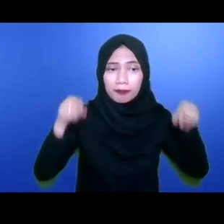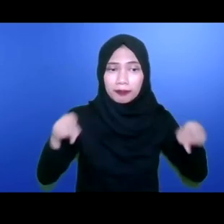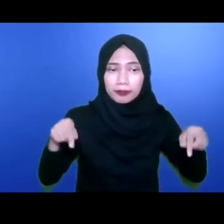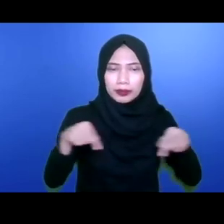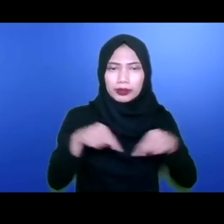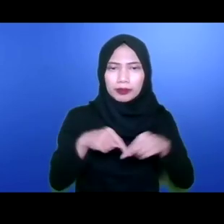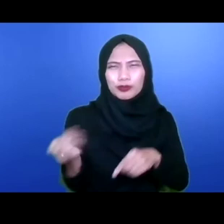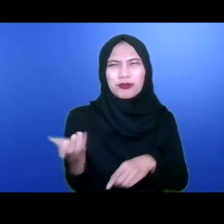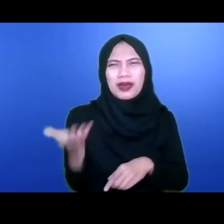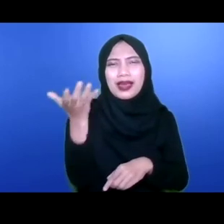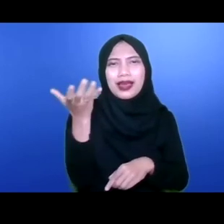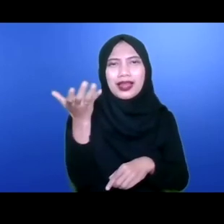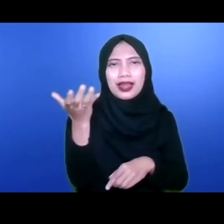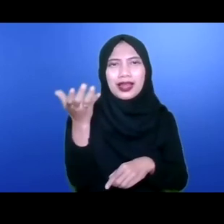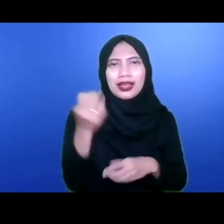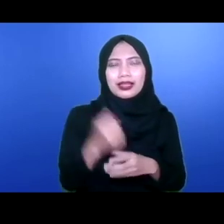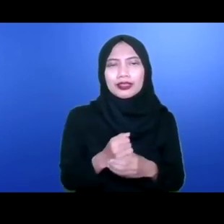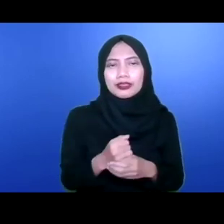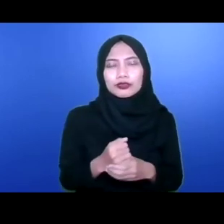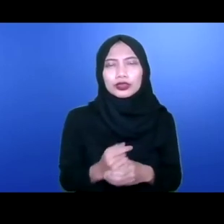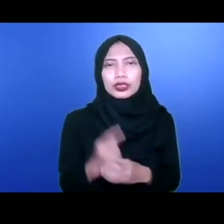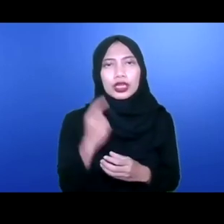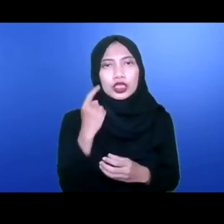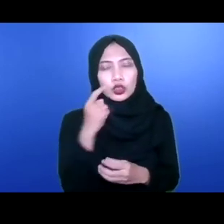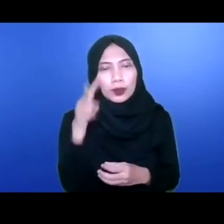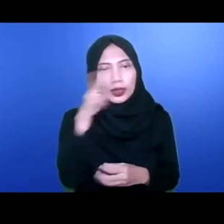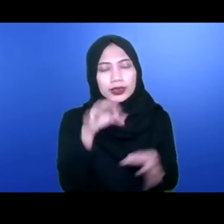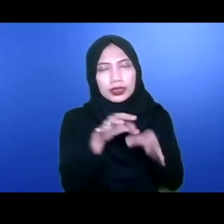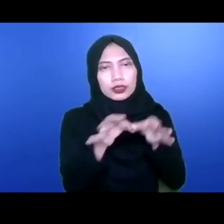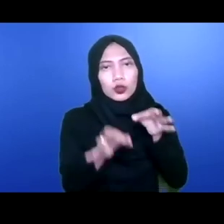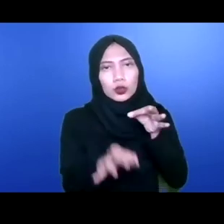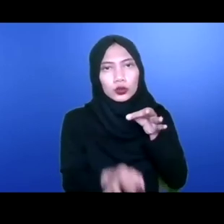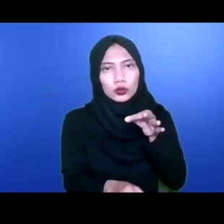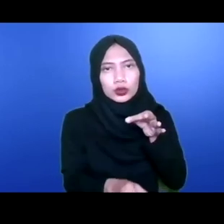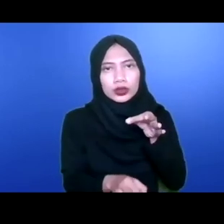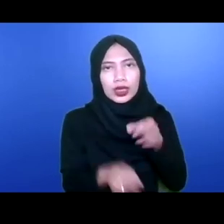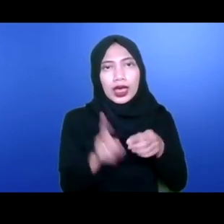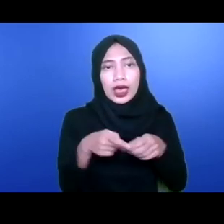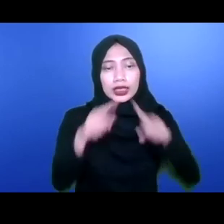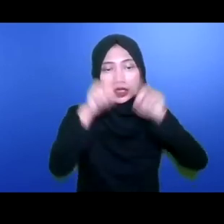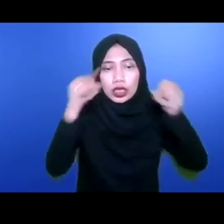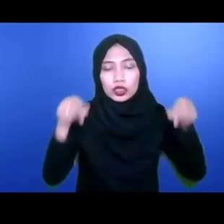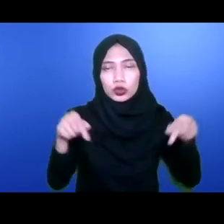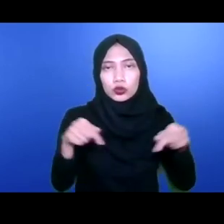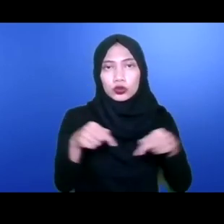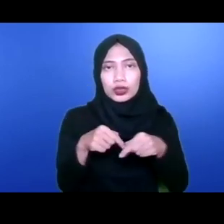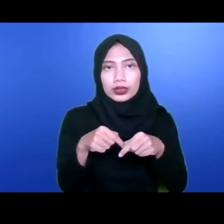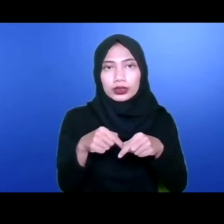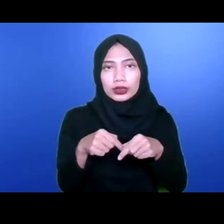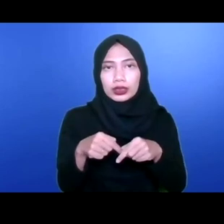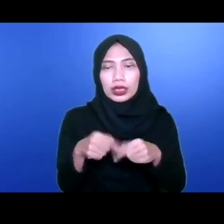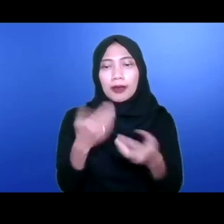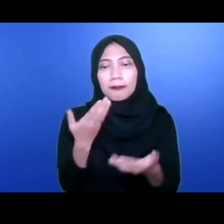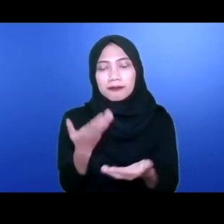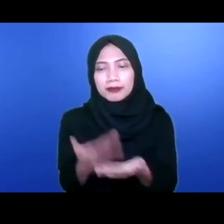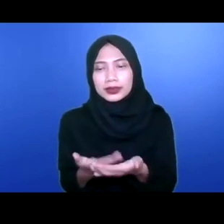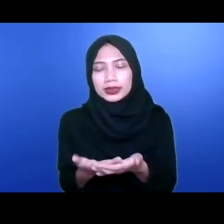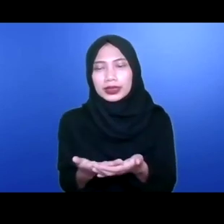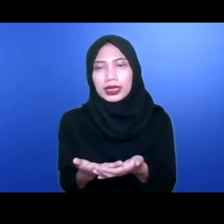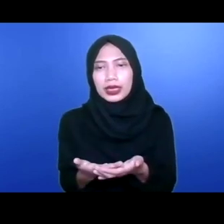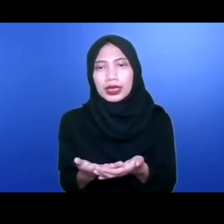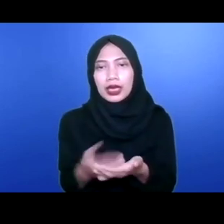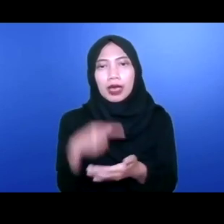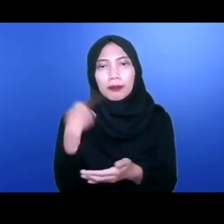Cukup mahal. Tapi setelah pendekatan, terutama adanya surat dari Kemendagri kepada Pemda minta dukungan untuk BPNT,